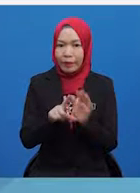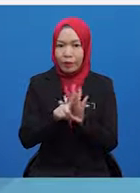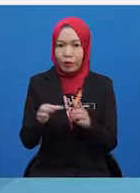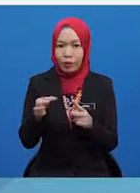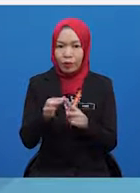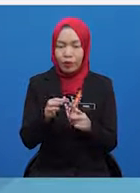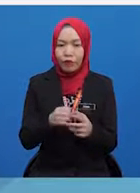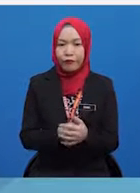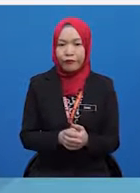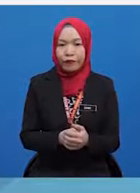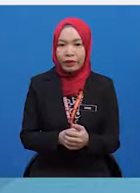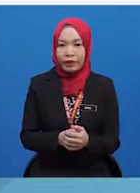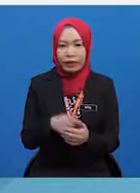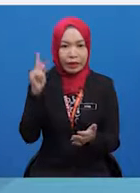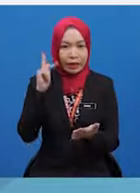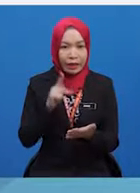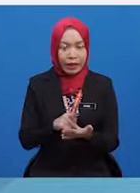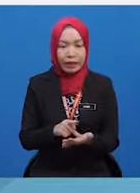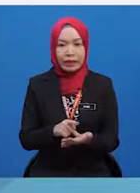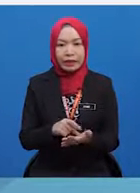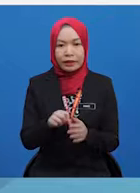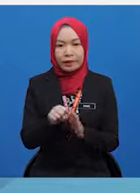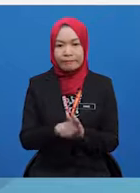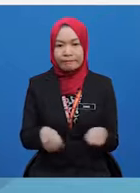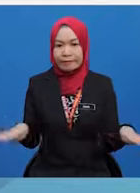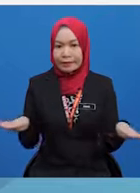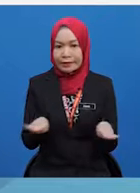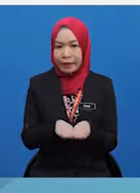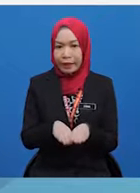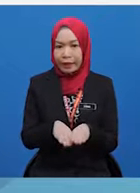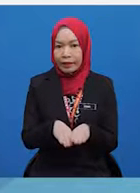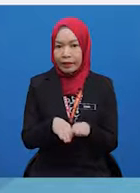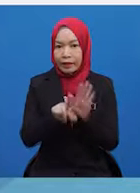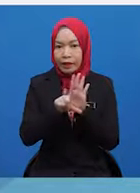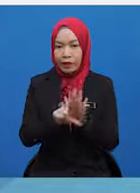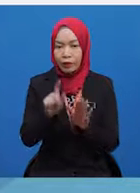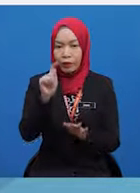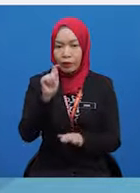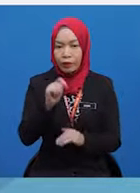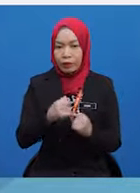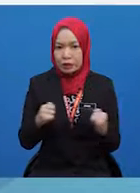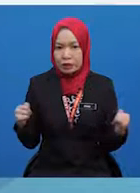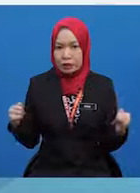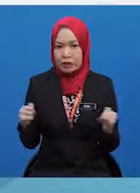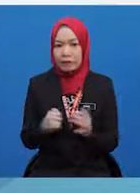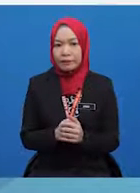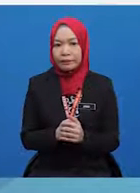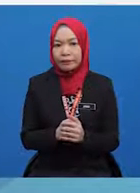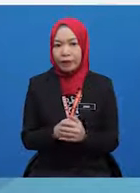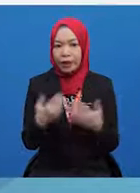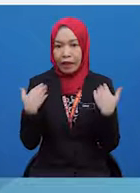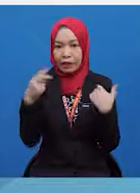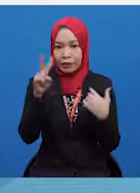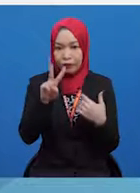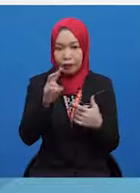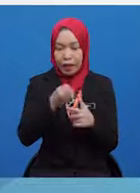huruf, juga dikenali sebagai logo type. Ia terdiri daripada satu atau